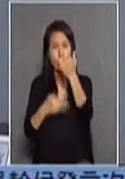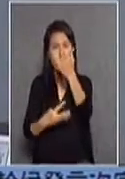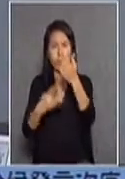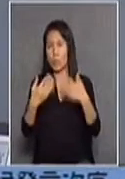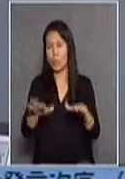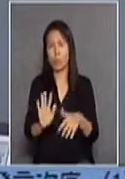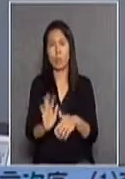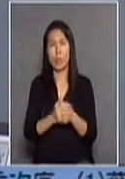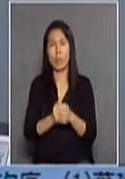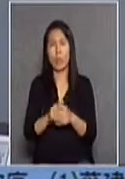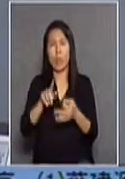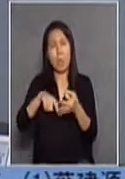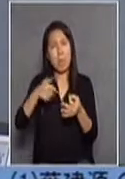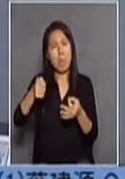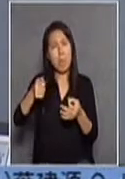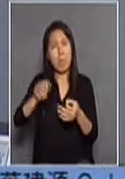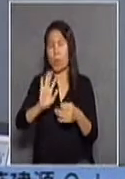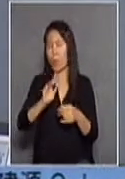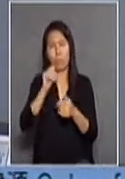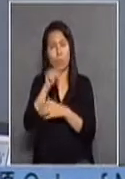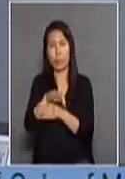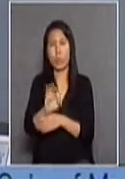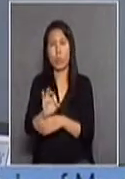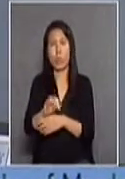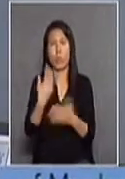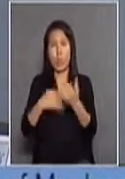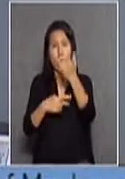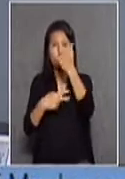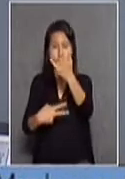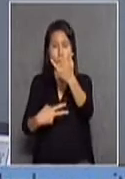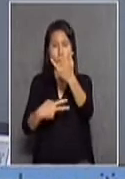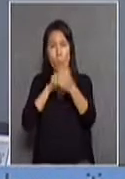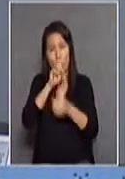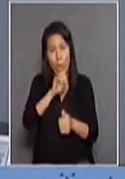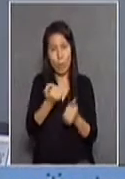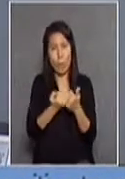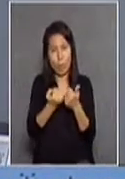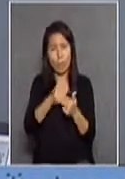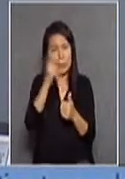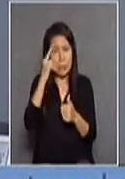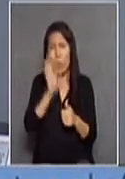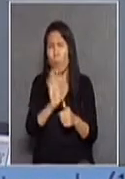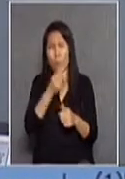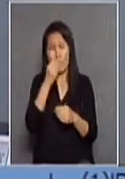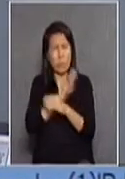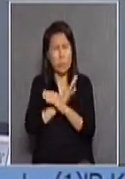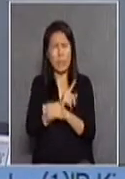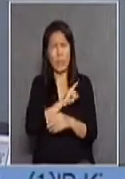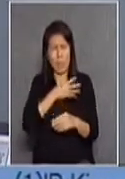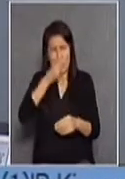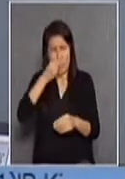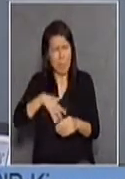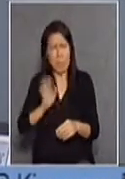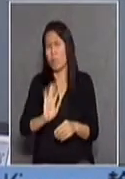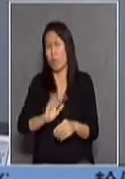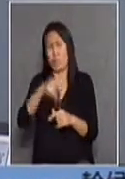他，但是他在6月2日去勸同學不要再絕食了，不要犧牲自己，這個政府不值得